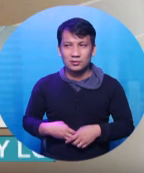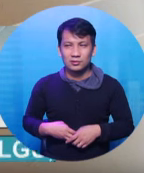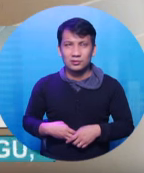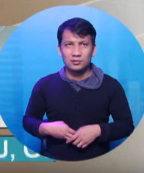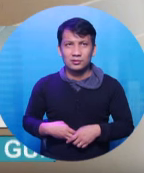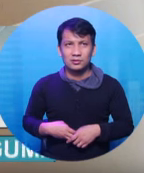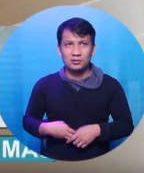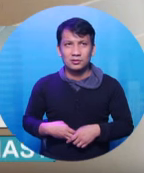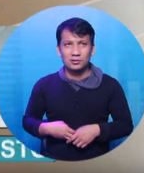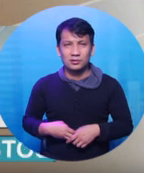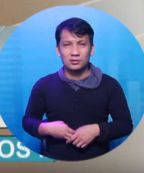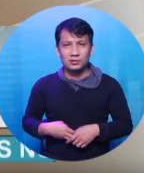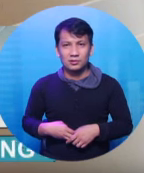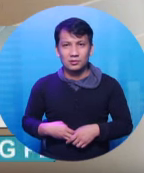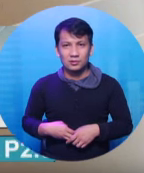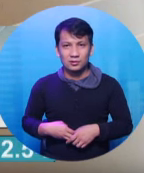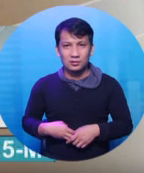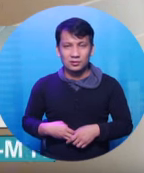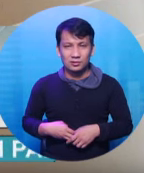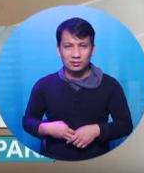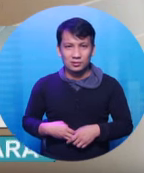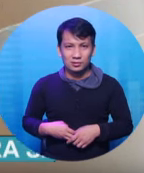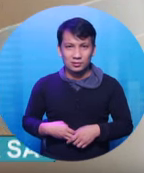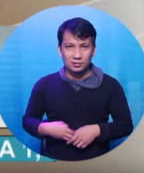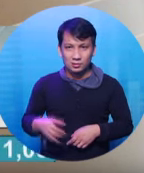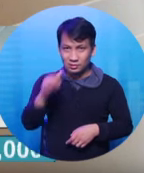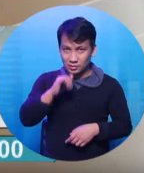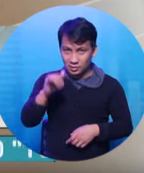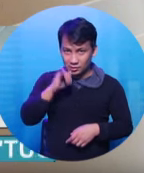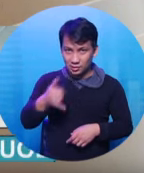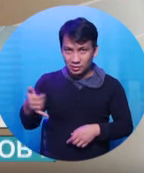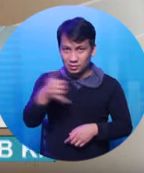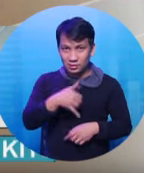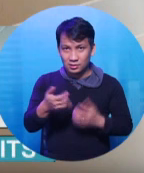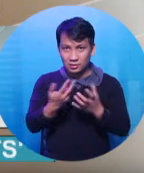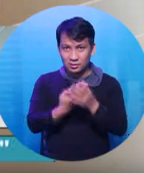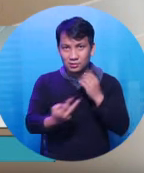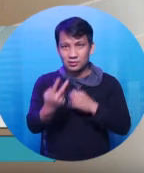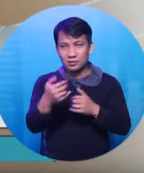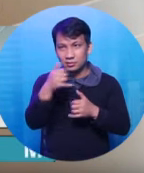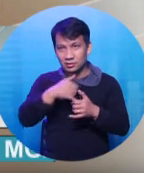Nung nagiinoman, nagiinoman tayo, tayong tatlo nila kuya, tapos bigla kayong nawala.